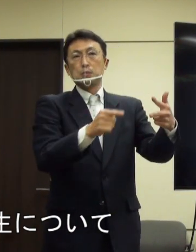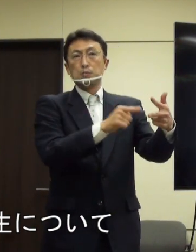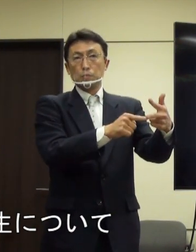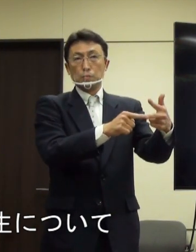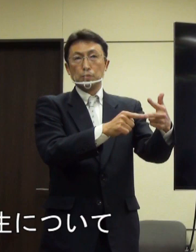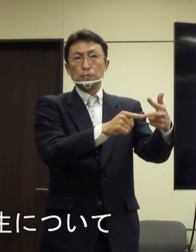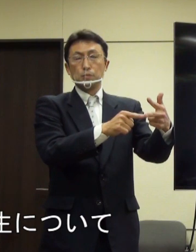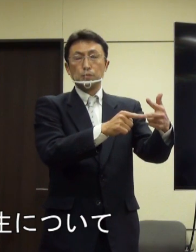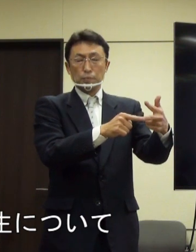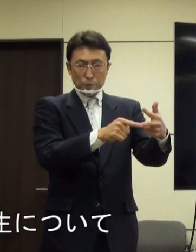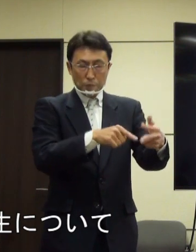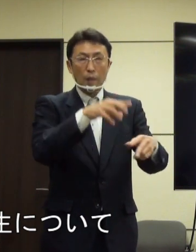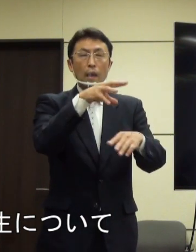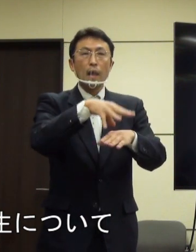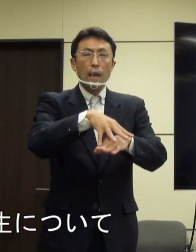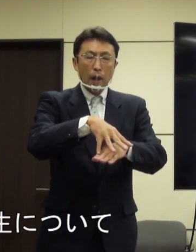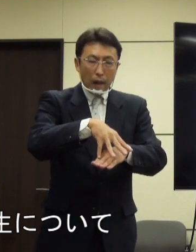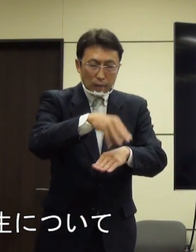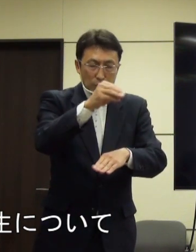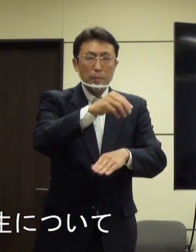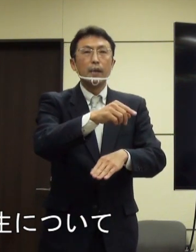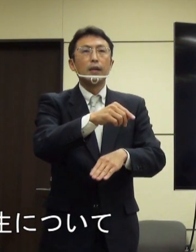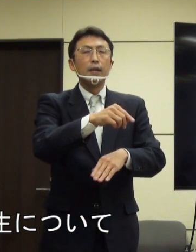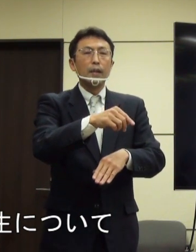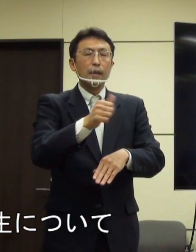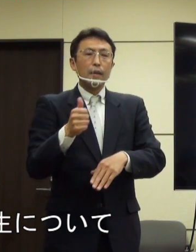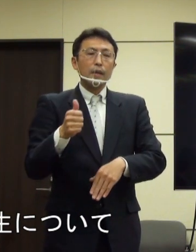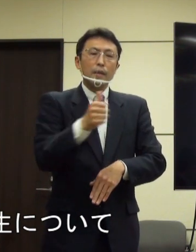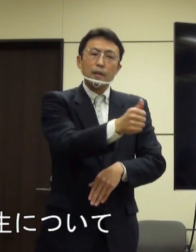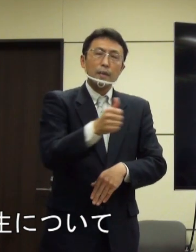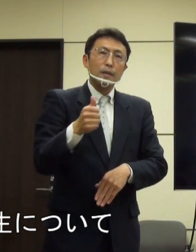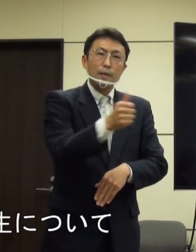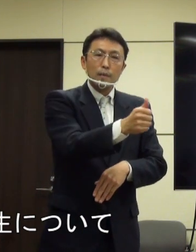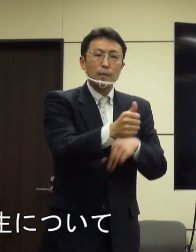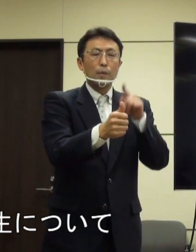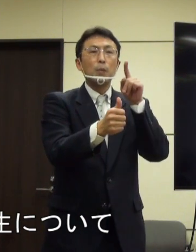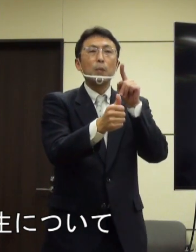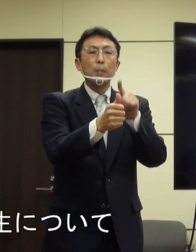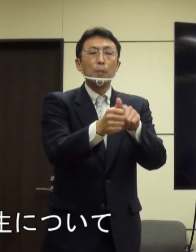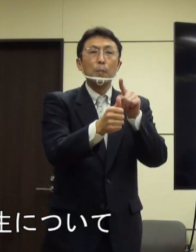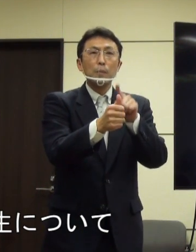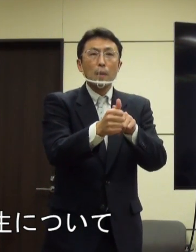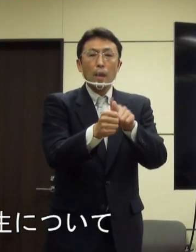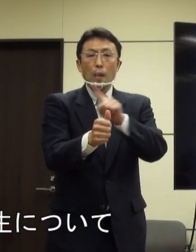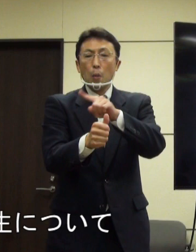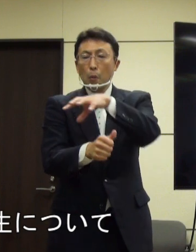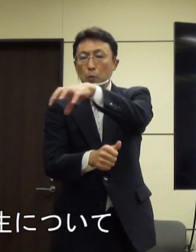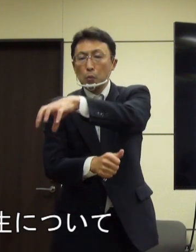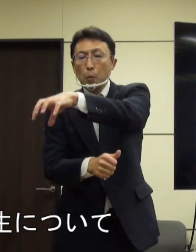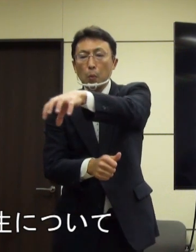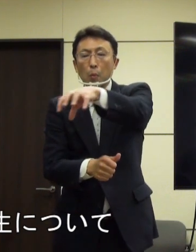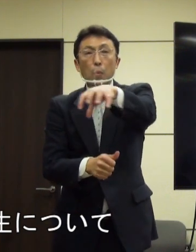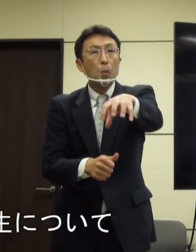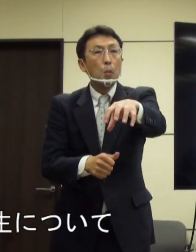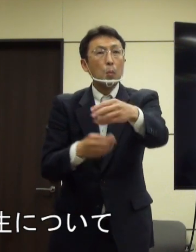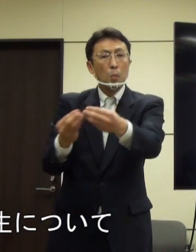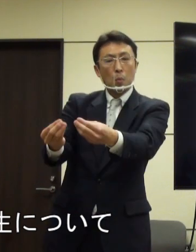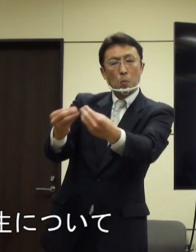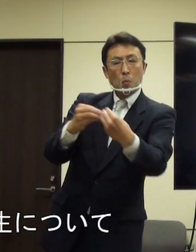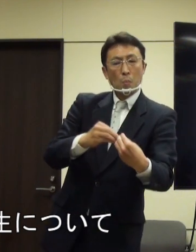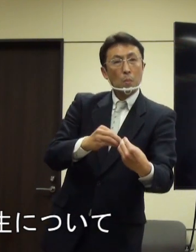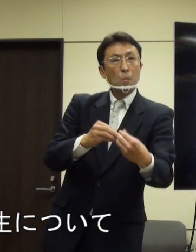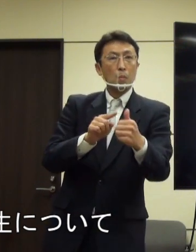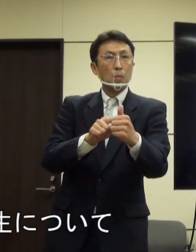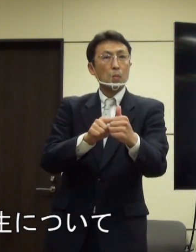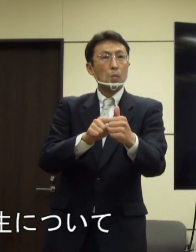者の調査をするんですが最終的にはその方がどこから完成したのだろうかとかその調査をしますで